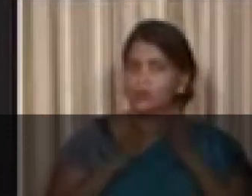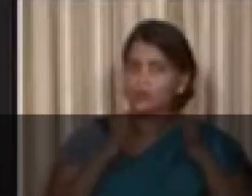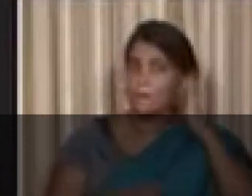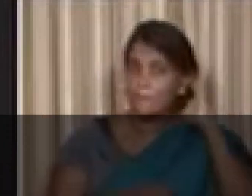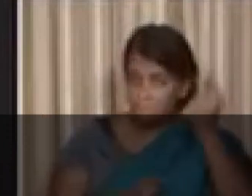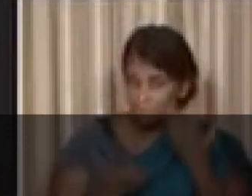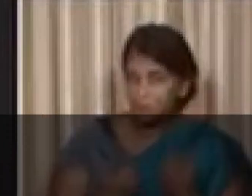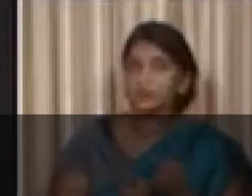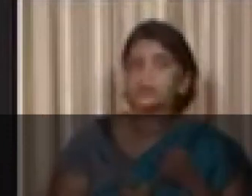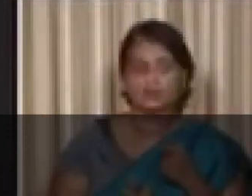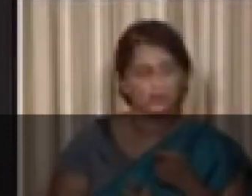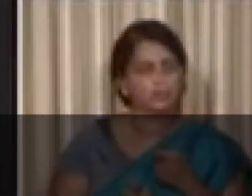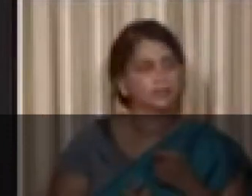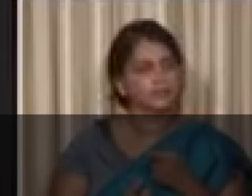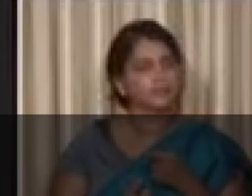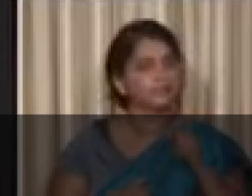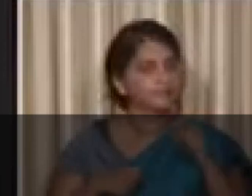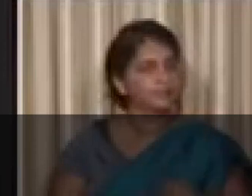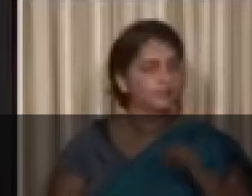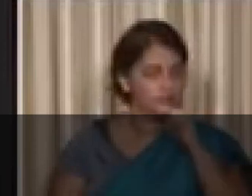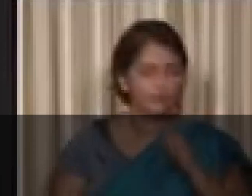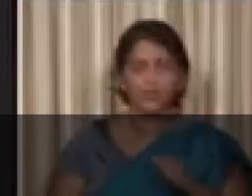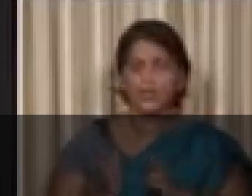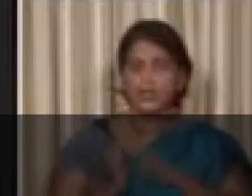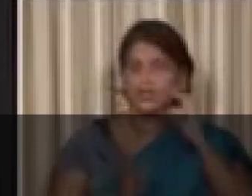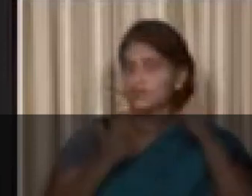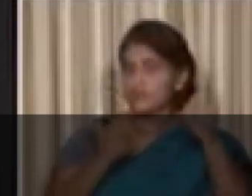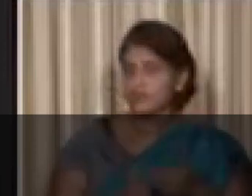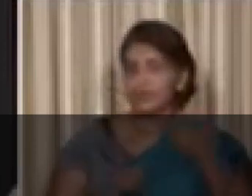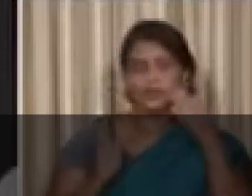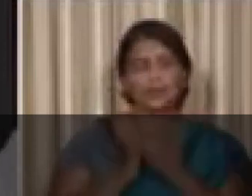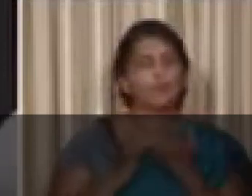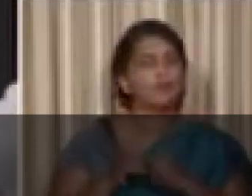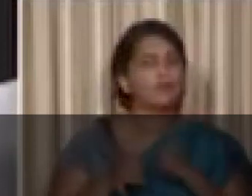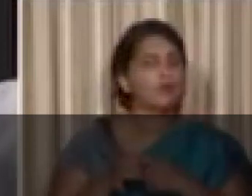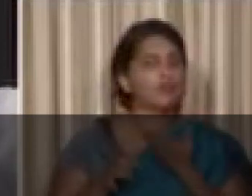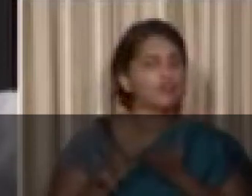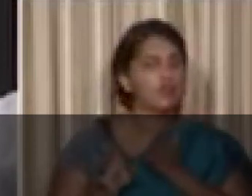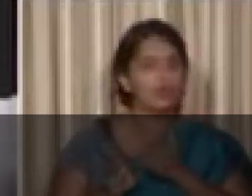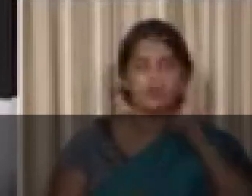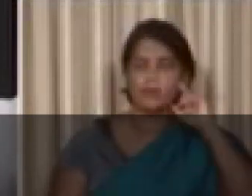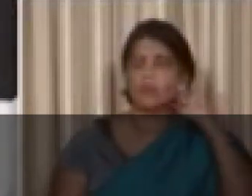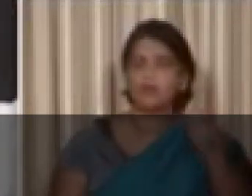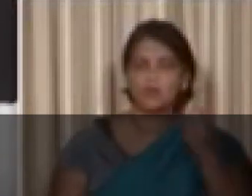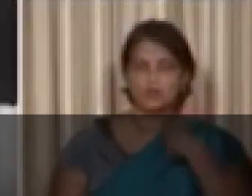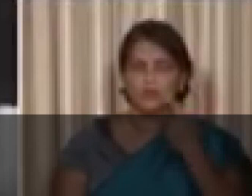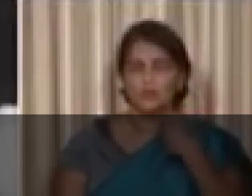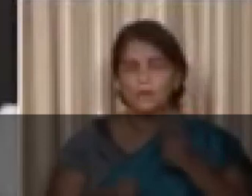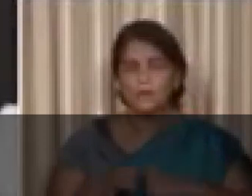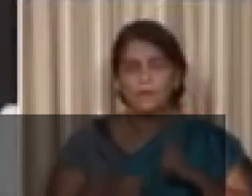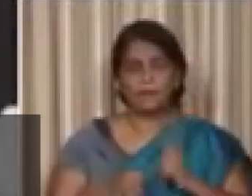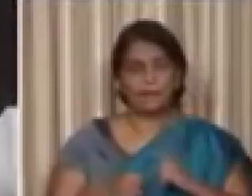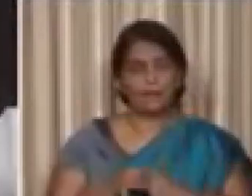ප්‍රතිඵලයක් ඇති වෙලා තියෙනවද කියලා. දැන් ඇත්තටම ජාතික වැදගත්කමක් තියෙන ප්‍රශ්නේ මොකද්ද කියලාවත් හිතාගන්න බැහැ. අහන තරම් ප්‍රශ්නවල අහන